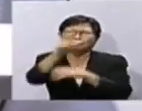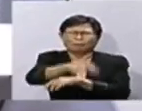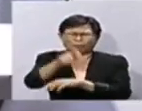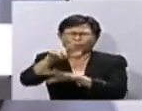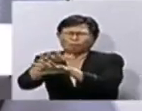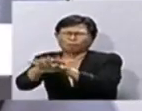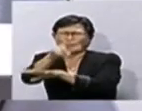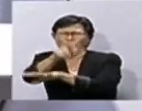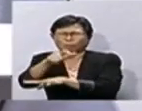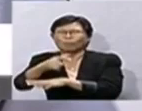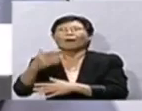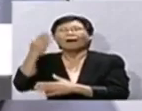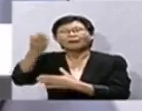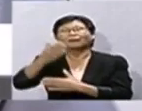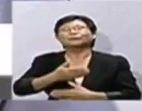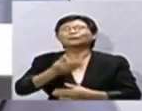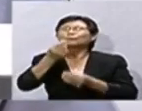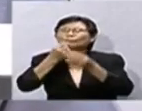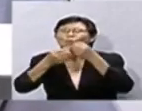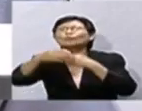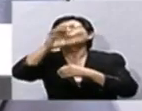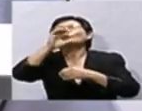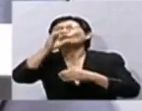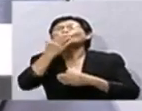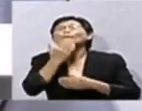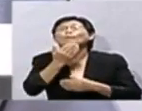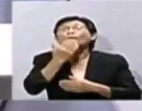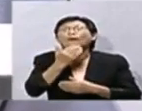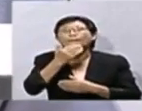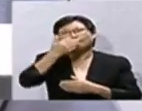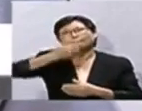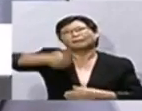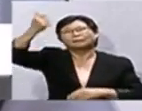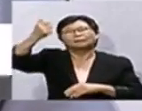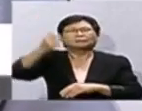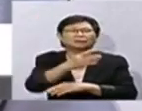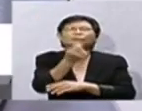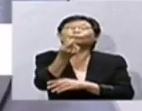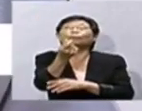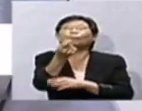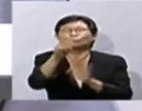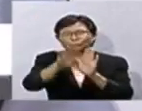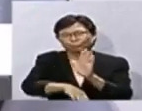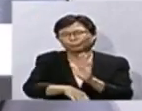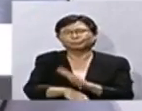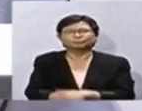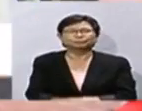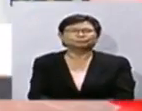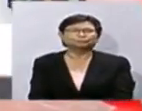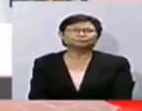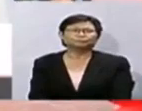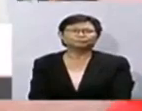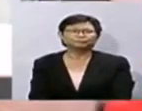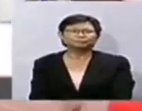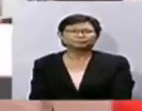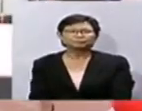akan dapat menikmati gula yang lebih bagus dengan harga yang bagus.